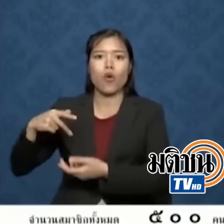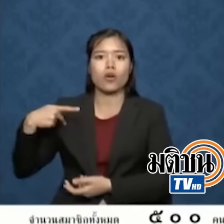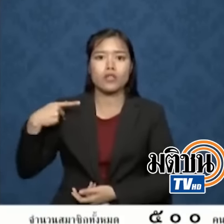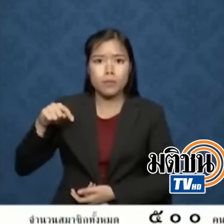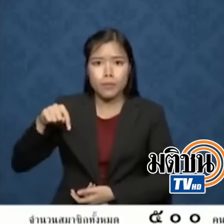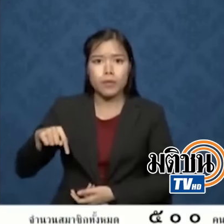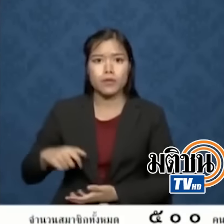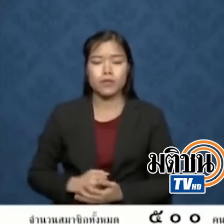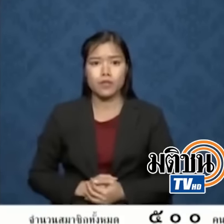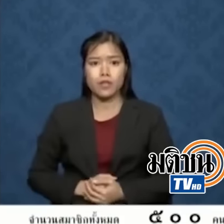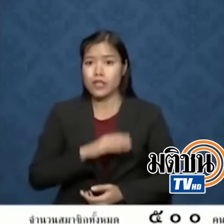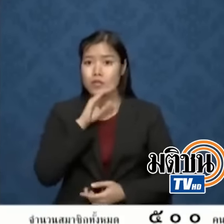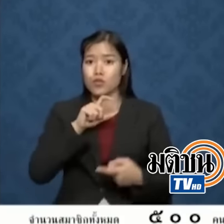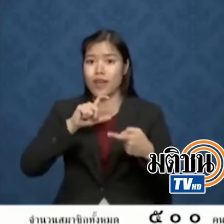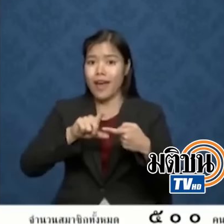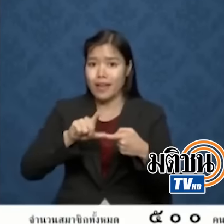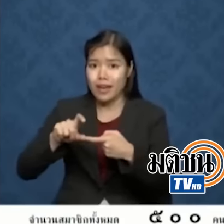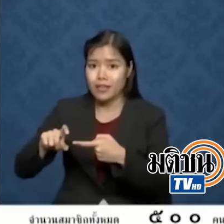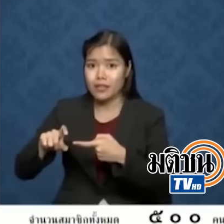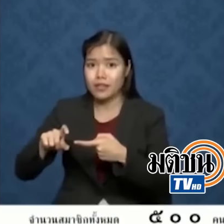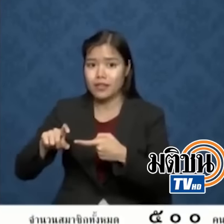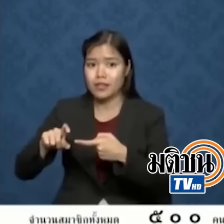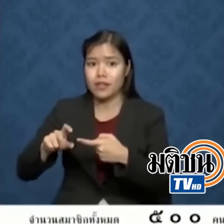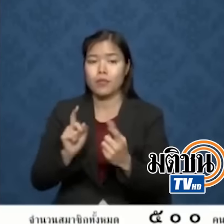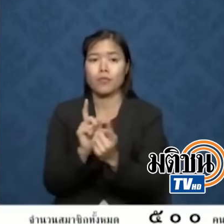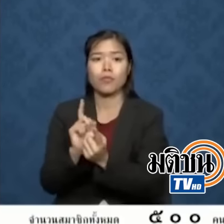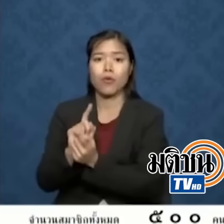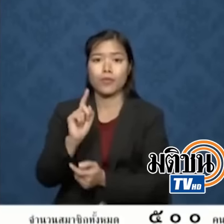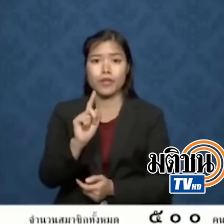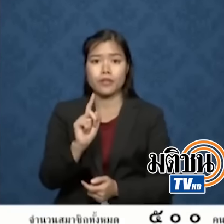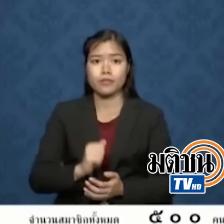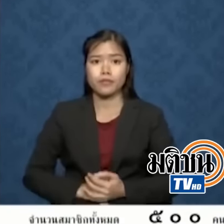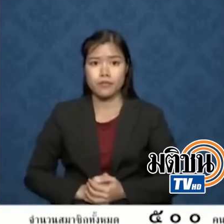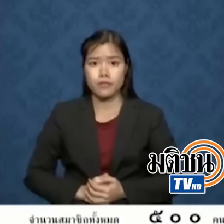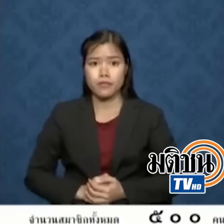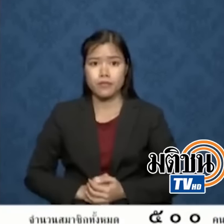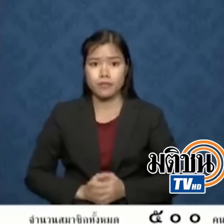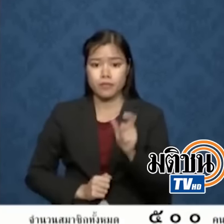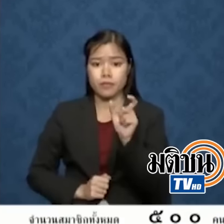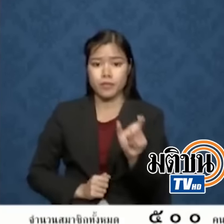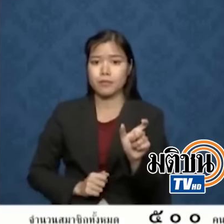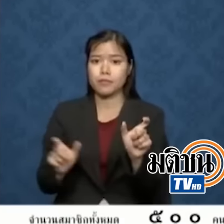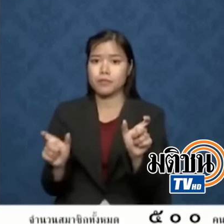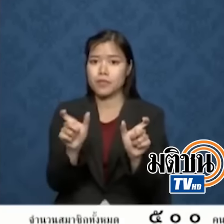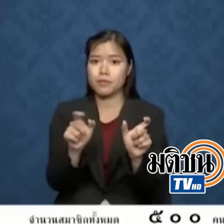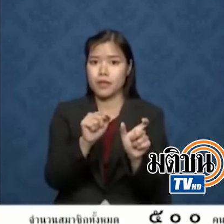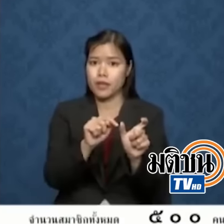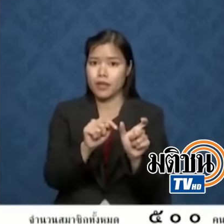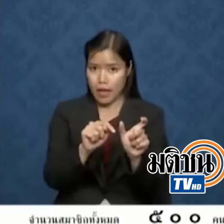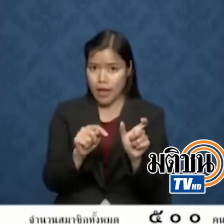วหารที่ท่านรัฐมนตรีใช้มันน้อยกว่าเยอะสิ่งที่เกิดขึ้นคืออะไรสัดส่วนที่ท่านนำมาแสดงมันก็สูงครับ